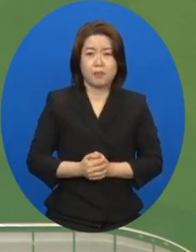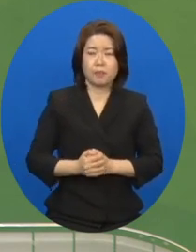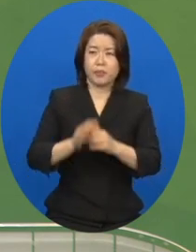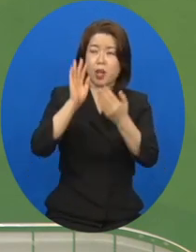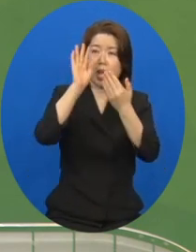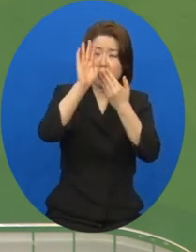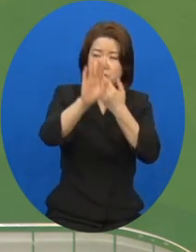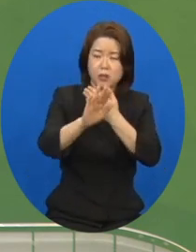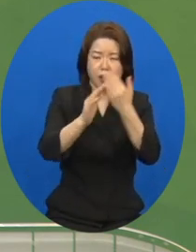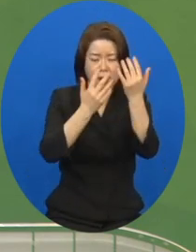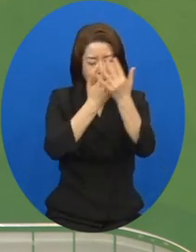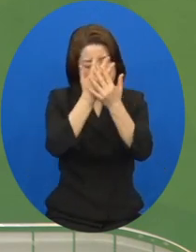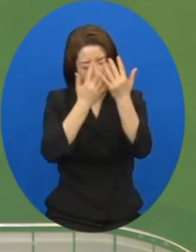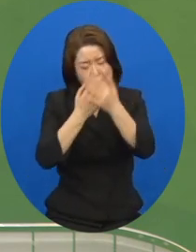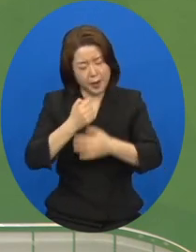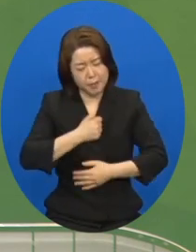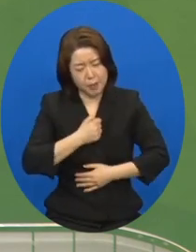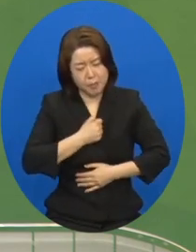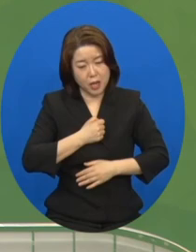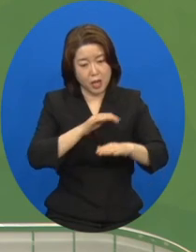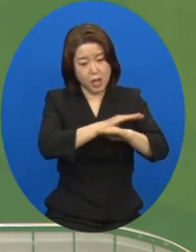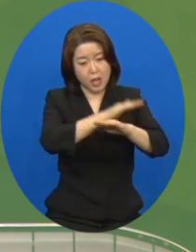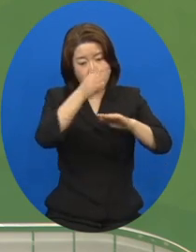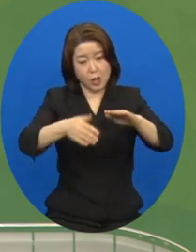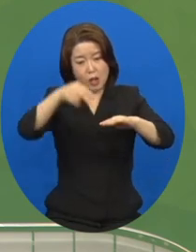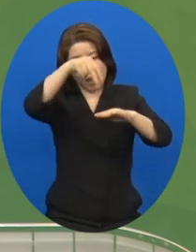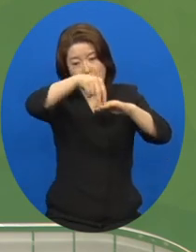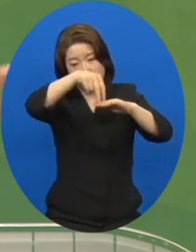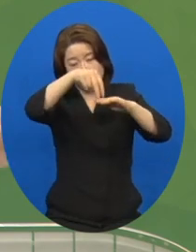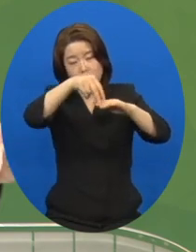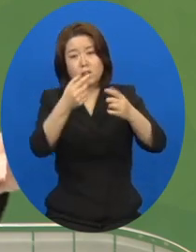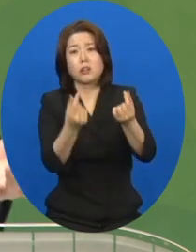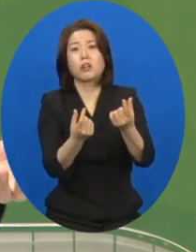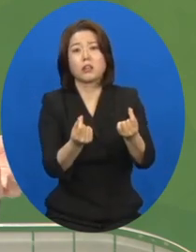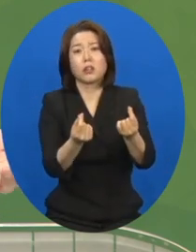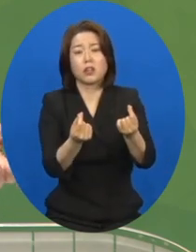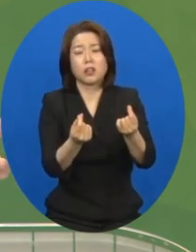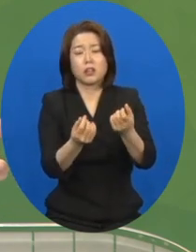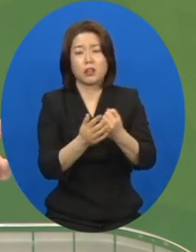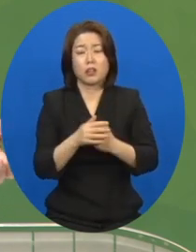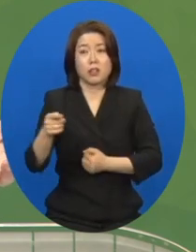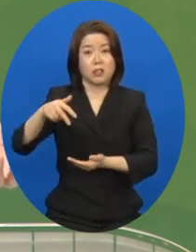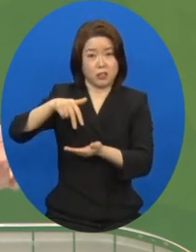미래가 깜깜해요. 절벽이에요. 이런 처지가